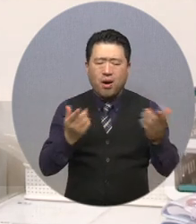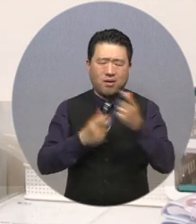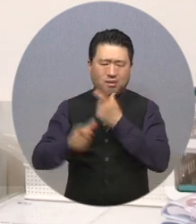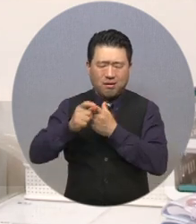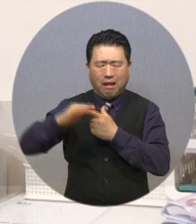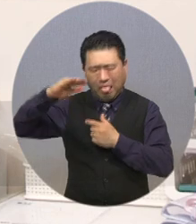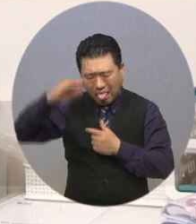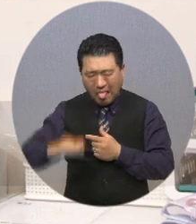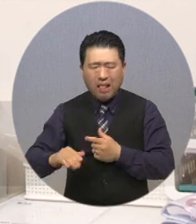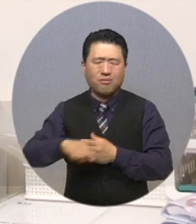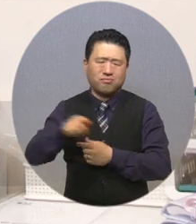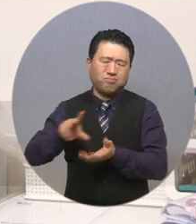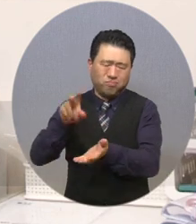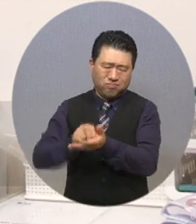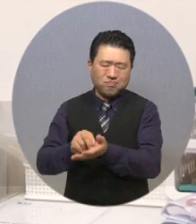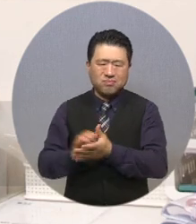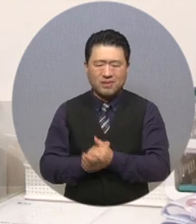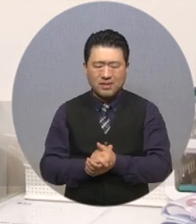하회하는 수준이고요.